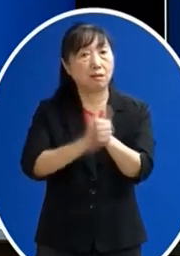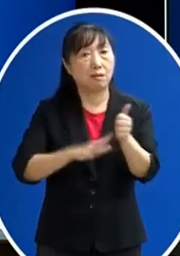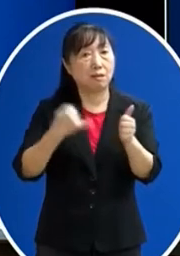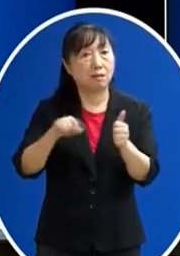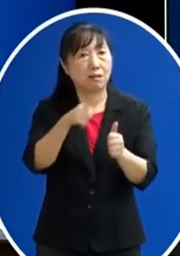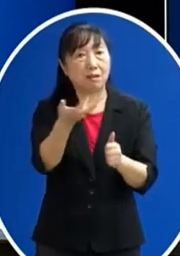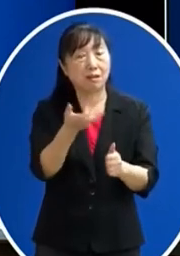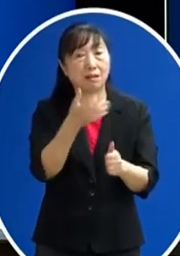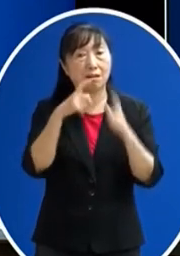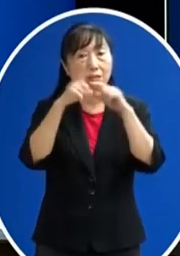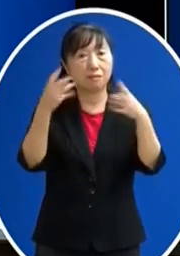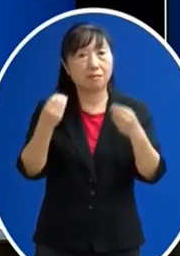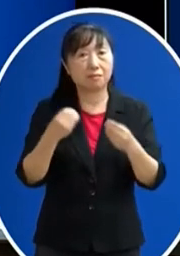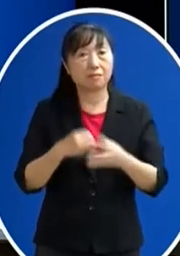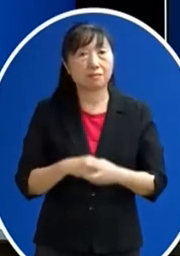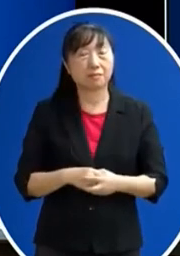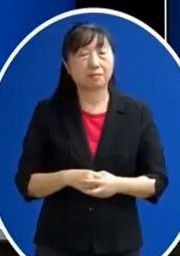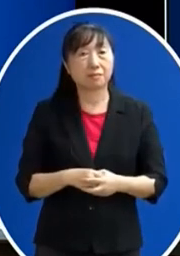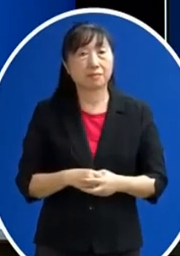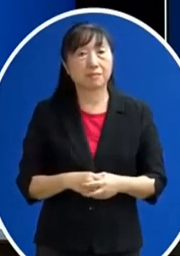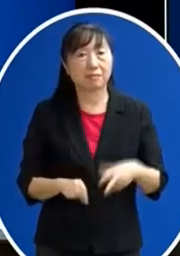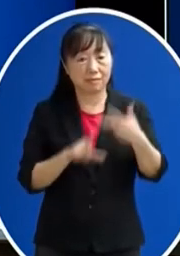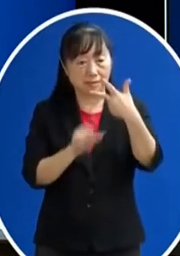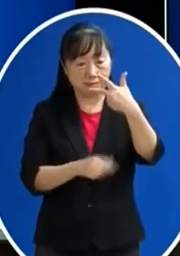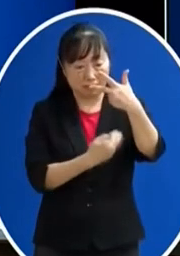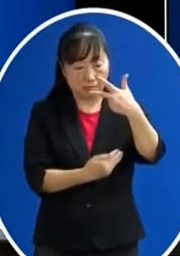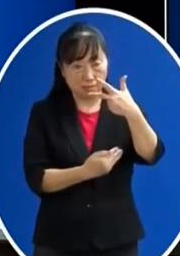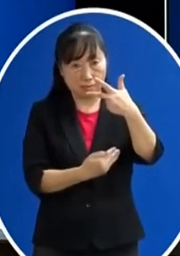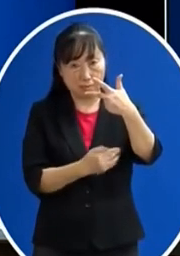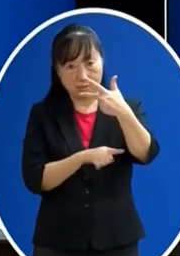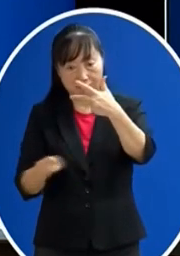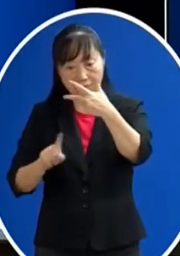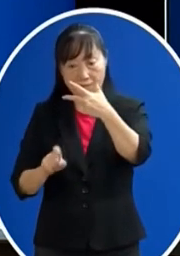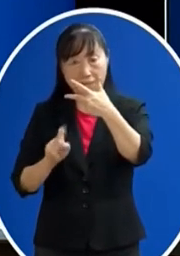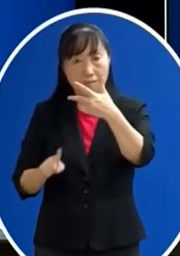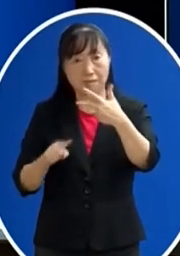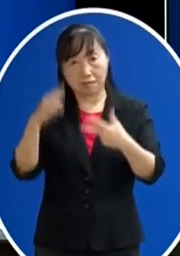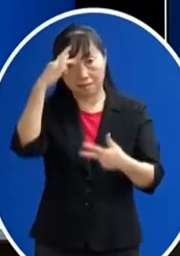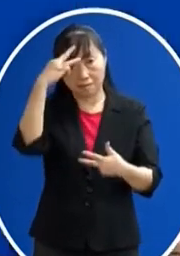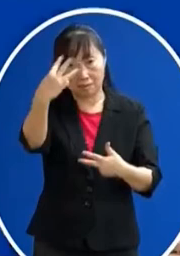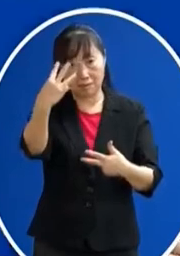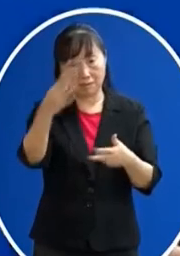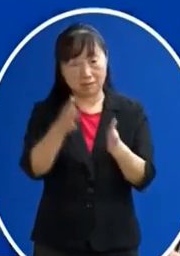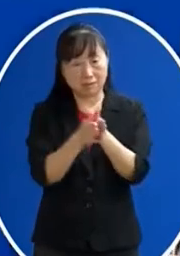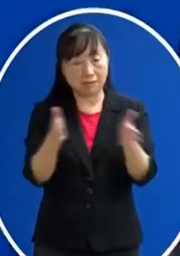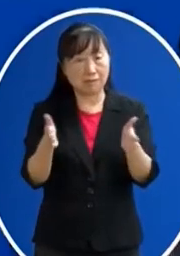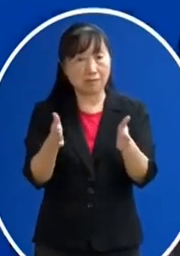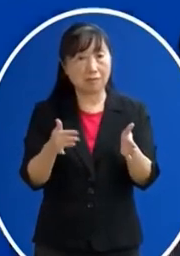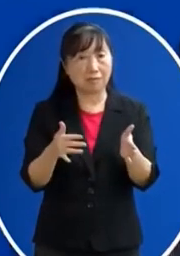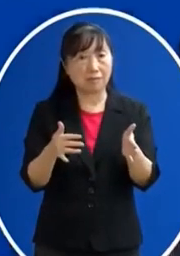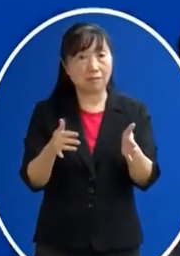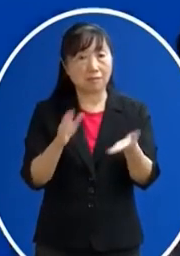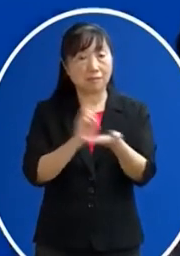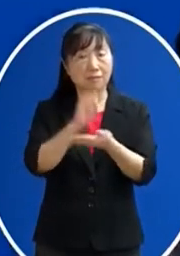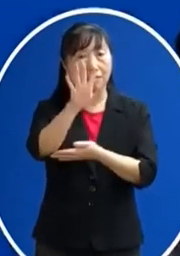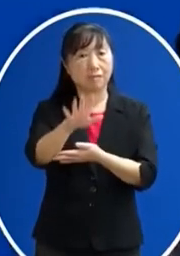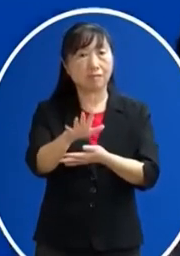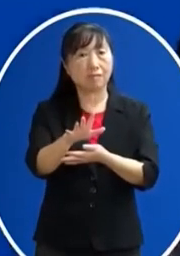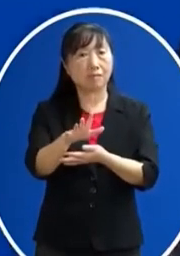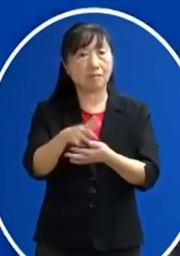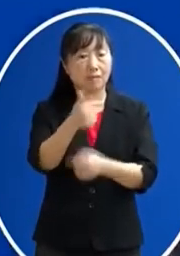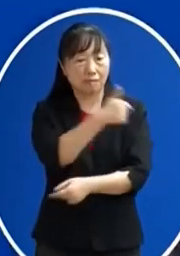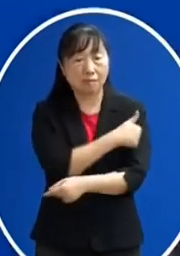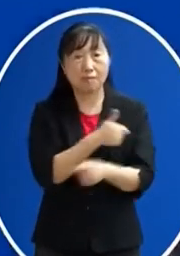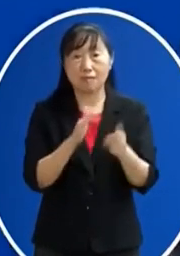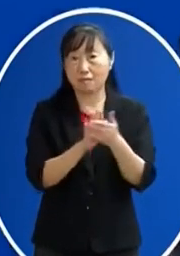嗯，哦，鸿海， 有在7月9号到7月11号这3天哈，总共通报了疫苗